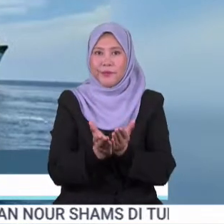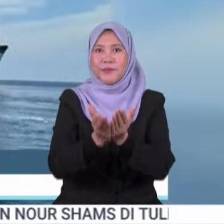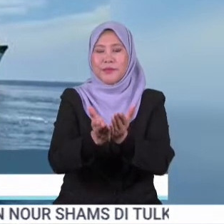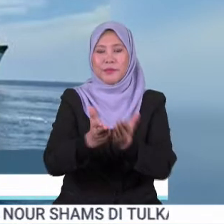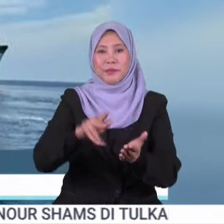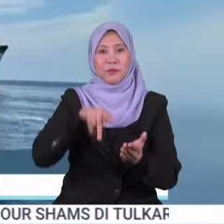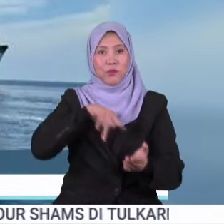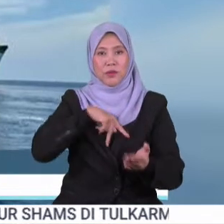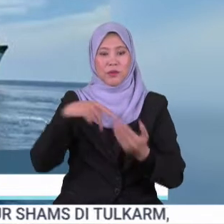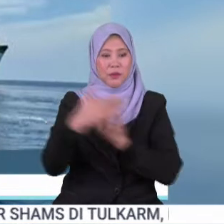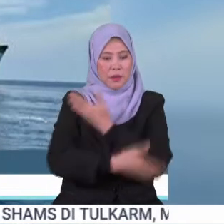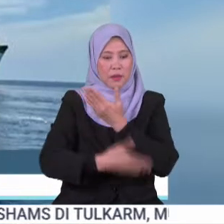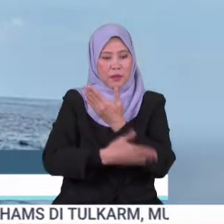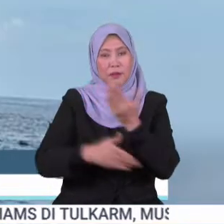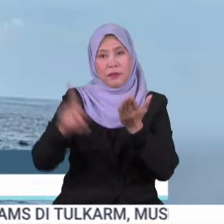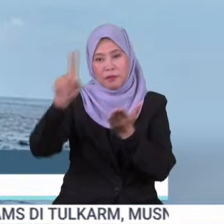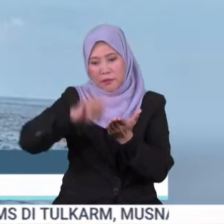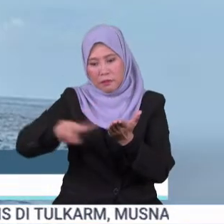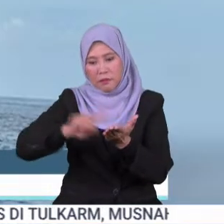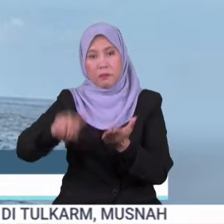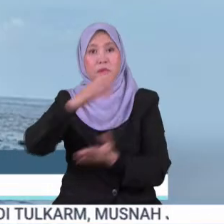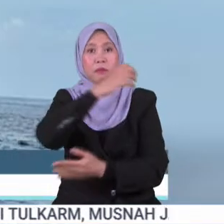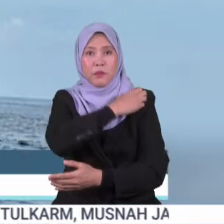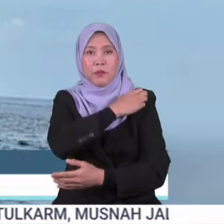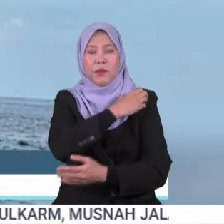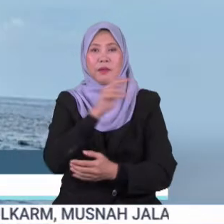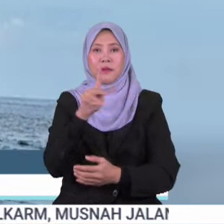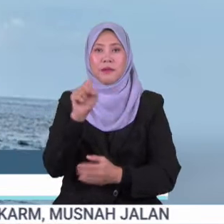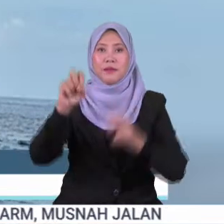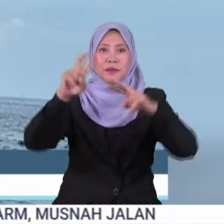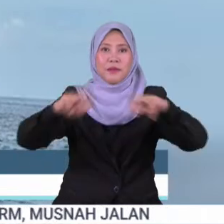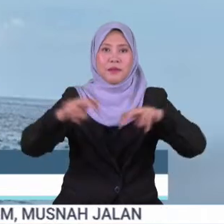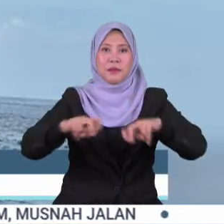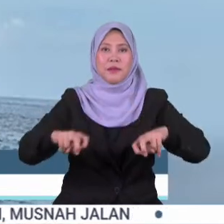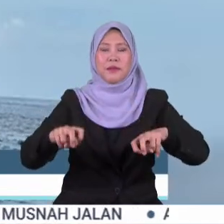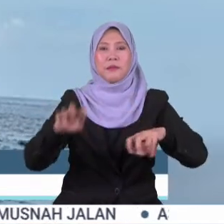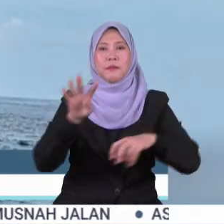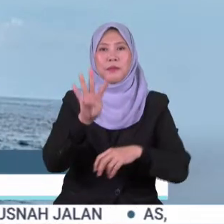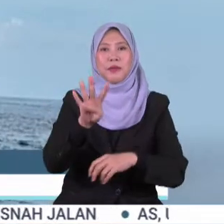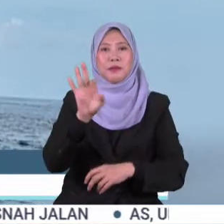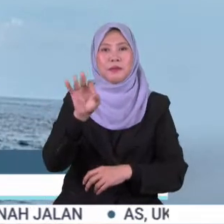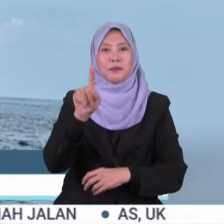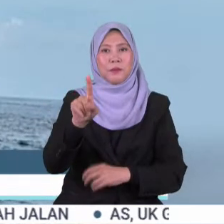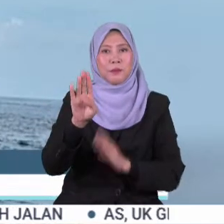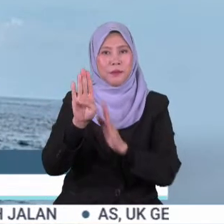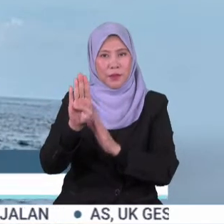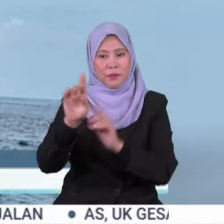perairan negara ini ketika diperiksa. Kes disiasat di bawah Seksyen